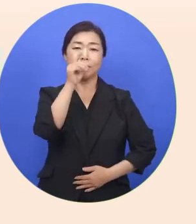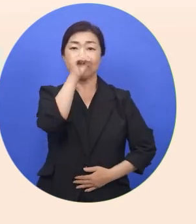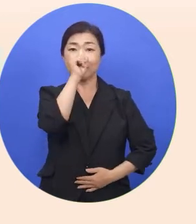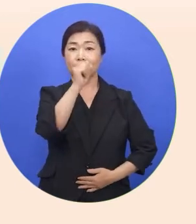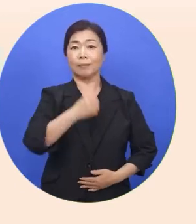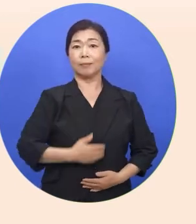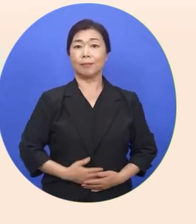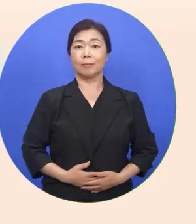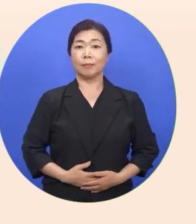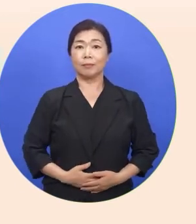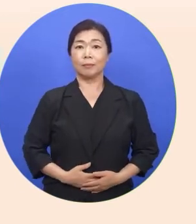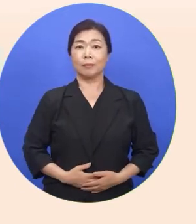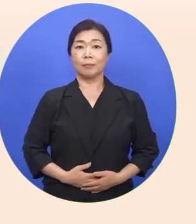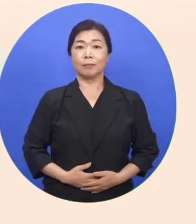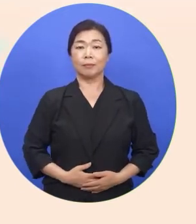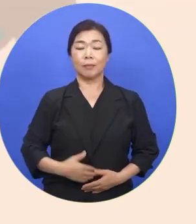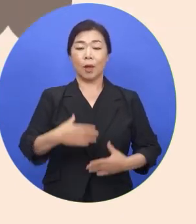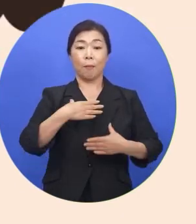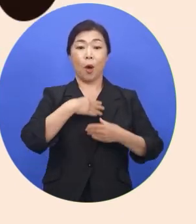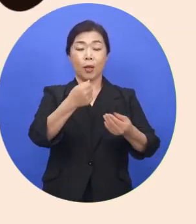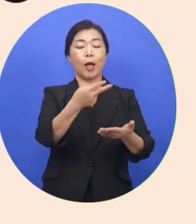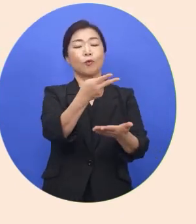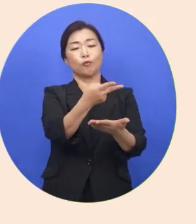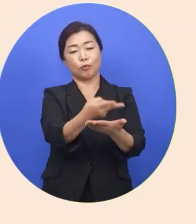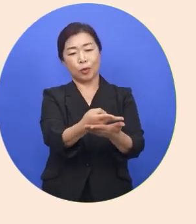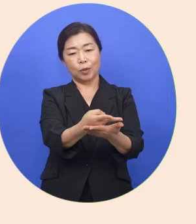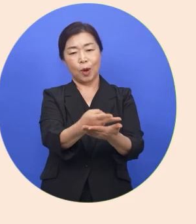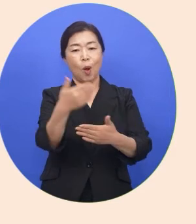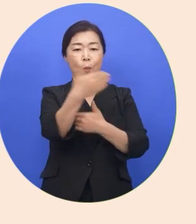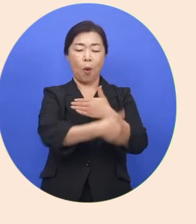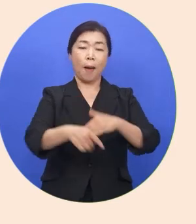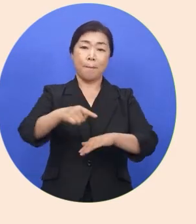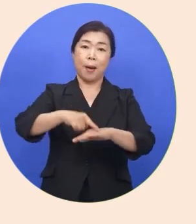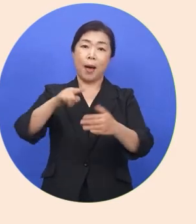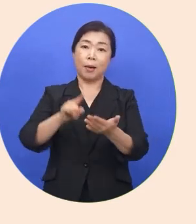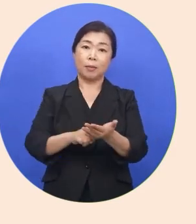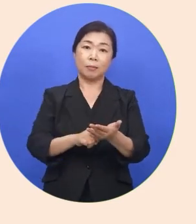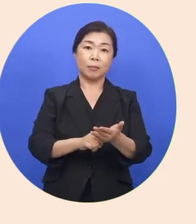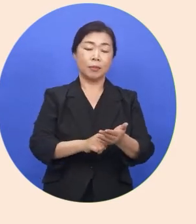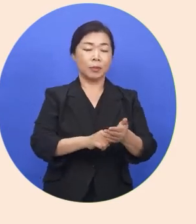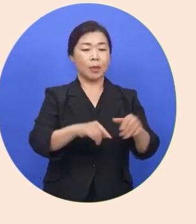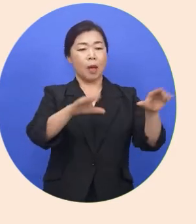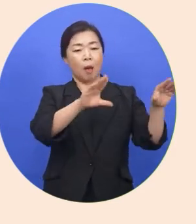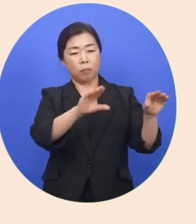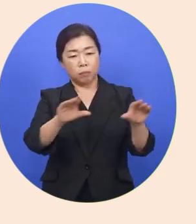것도 좋습니다. 편안하게 누워 몸과 마음을